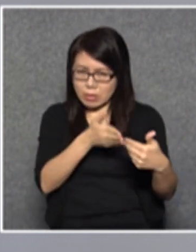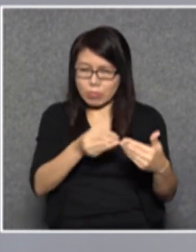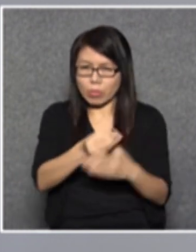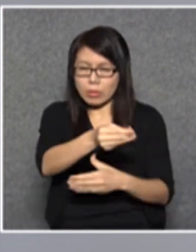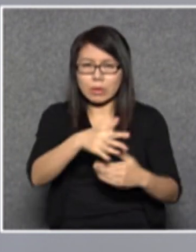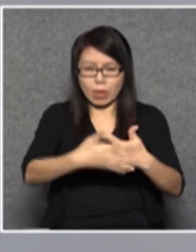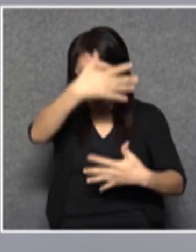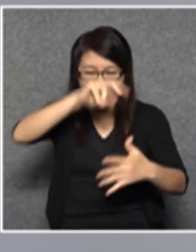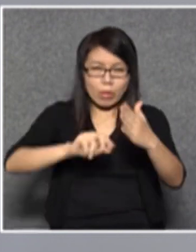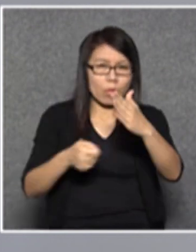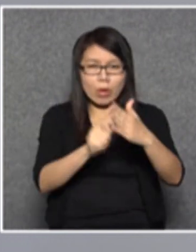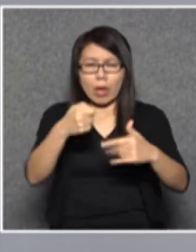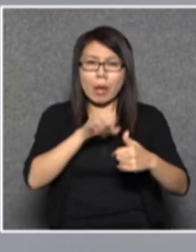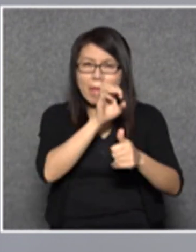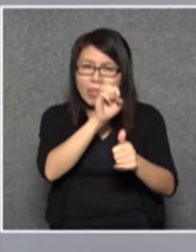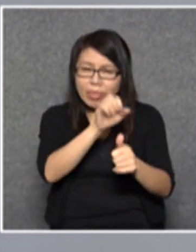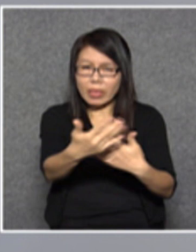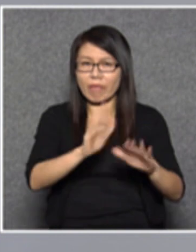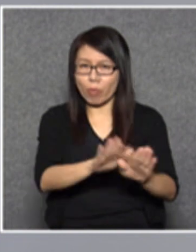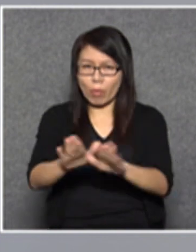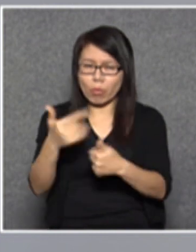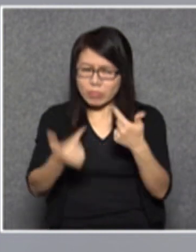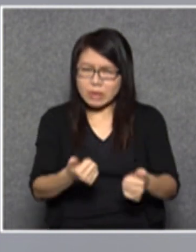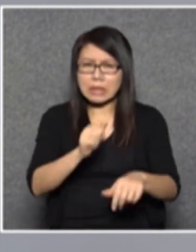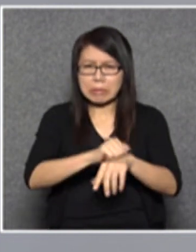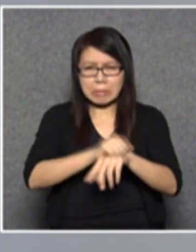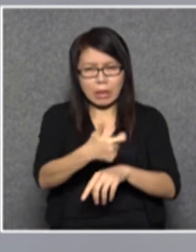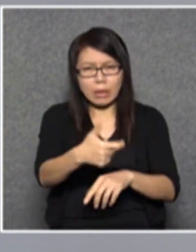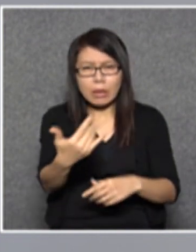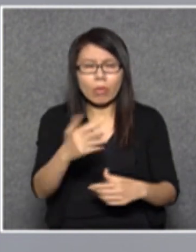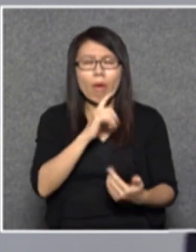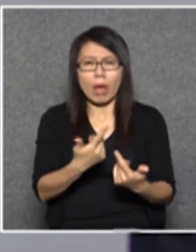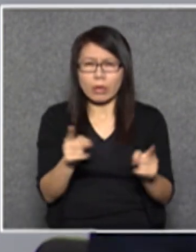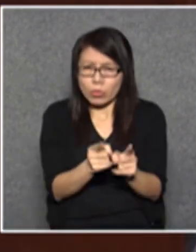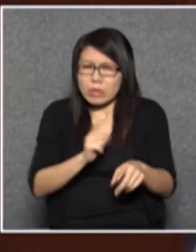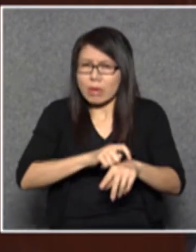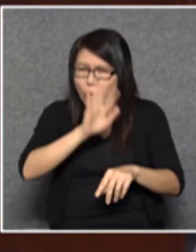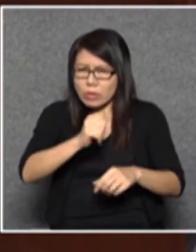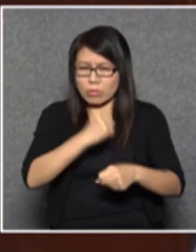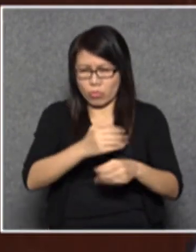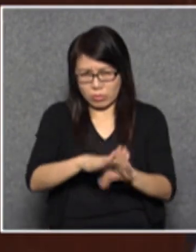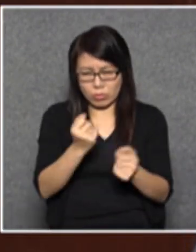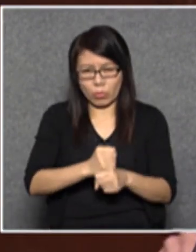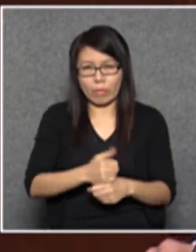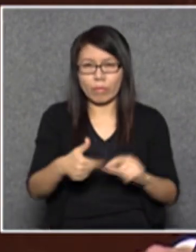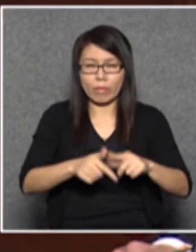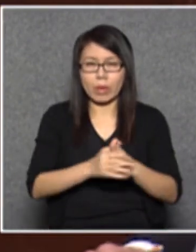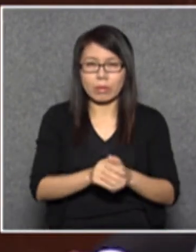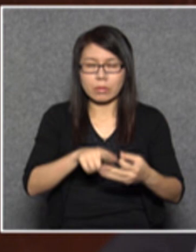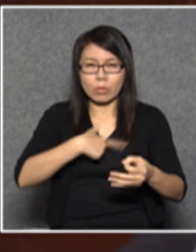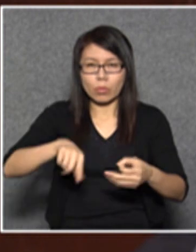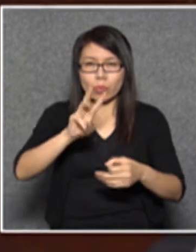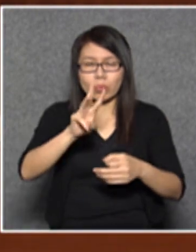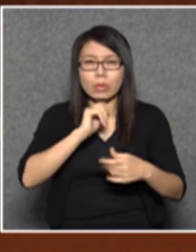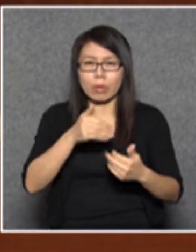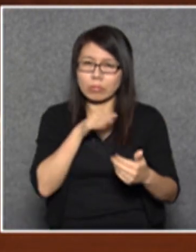修顧問的服務，咁樣先至係直接應對嗰相關嘅問題，都係短期可以執行嘅措施。多謝主席。 主席，如果胡志偉議員對我